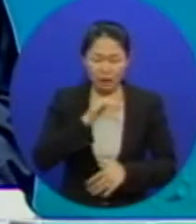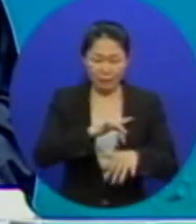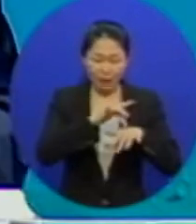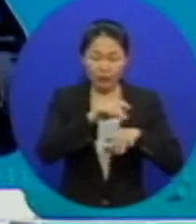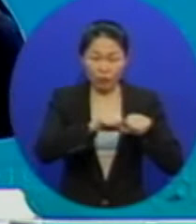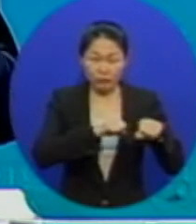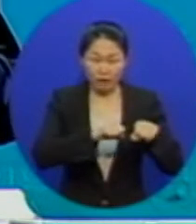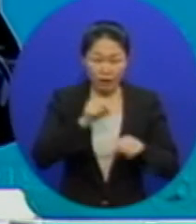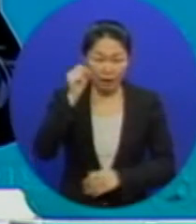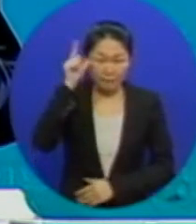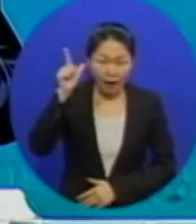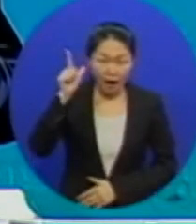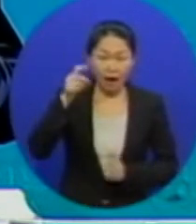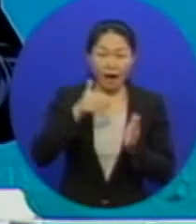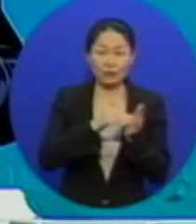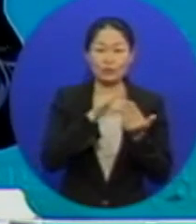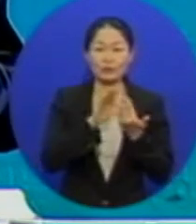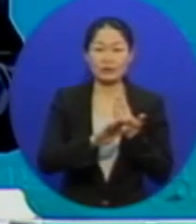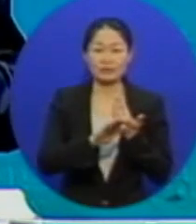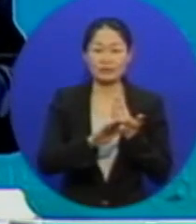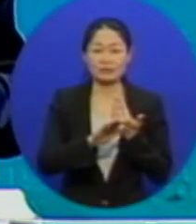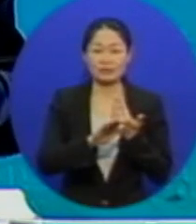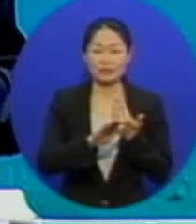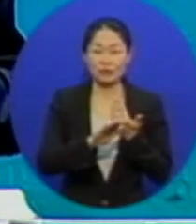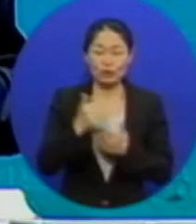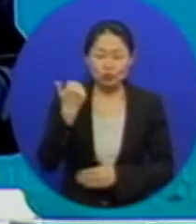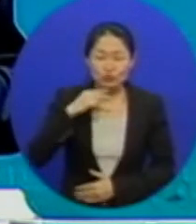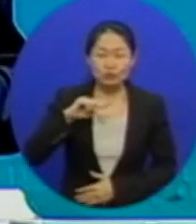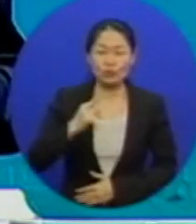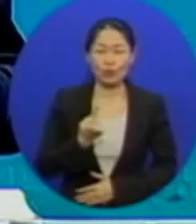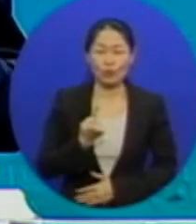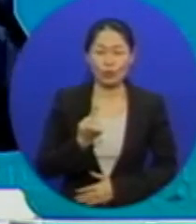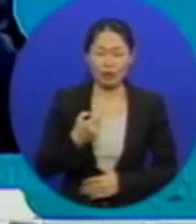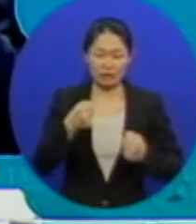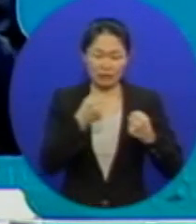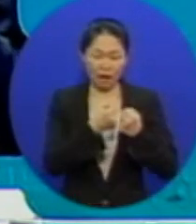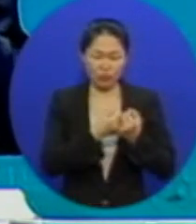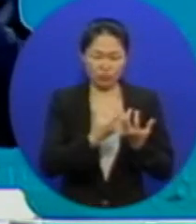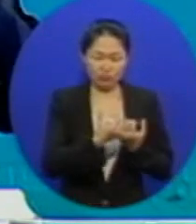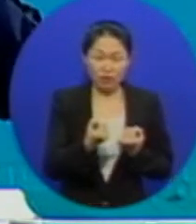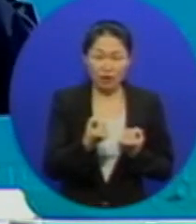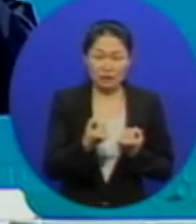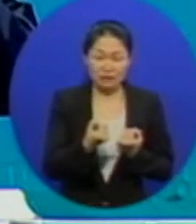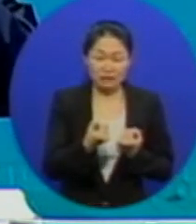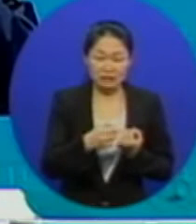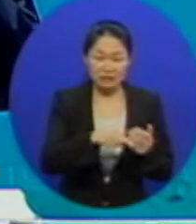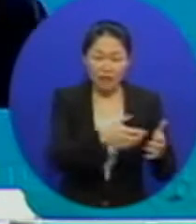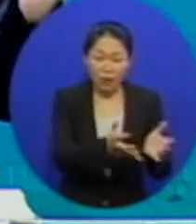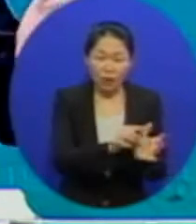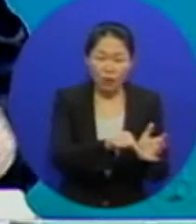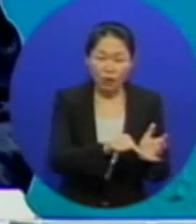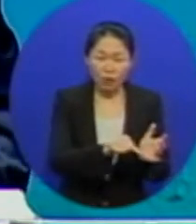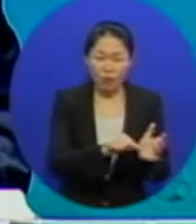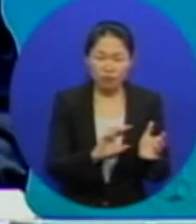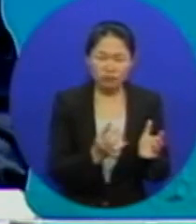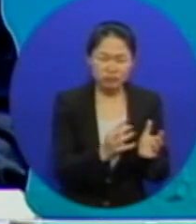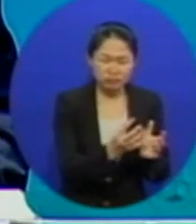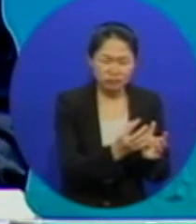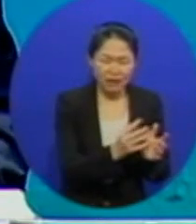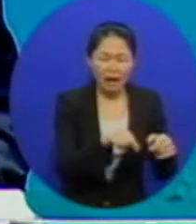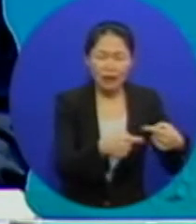역사하는 것을 깨닫고 나면 그러면 누구도 싸우고 분열하는 그 소용돌이에 휘말리지 않을